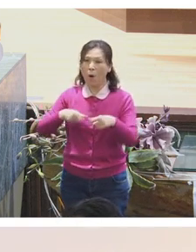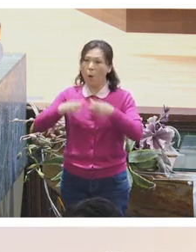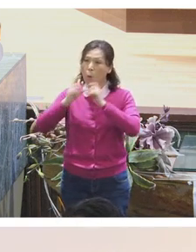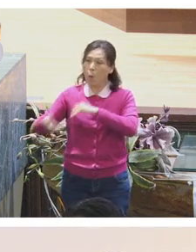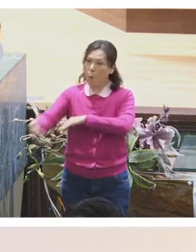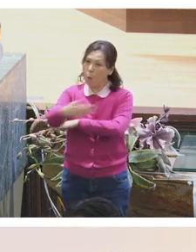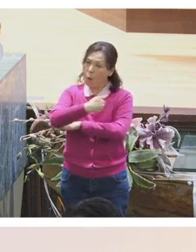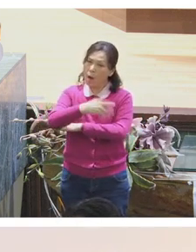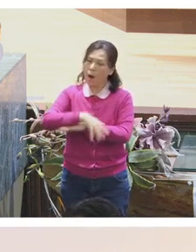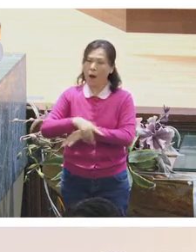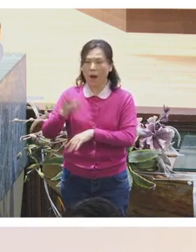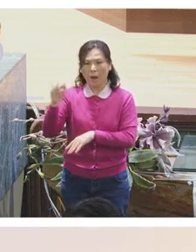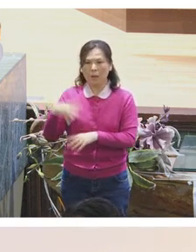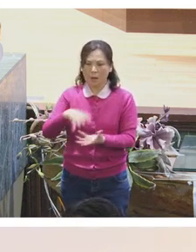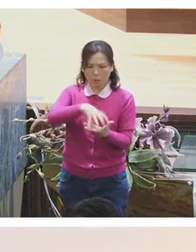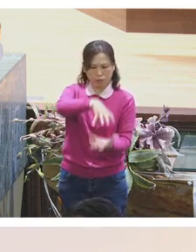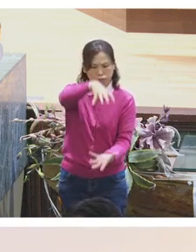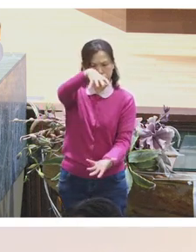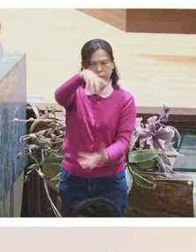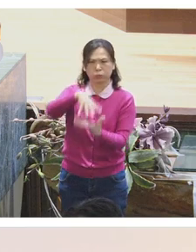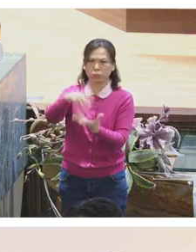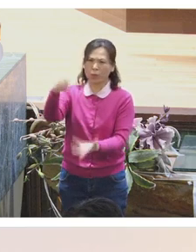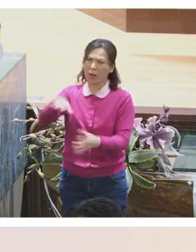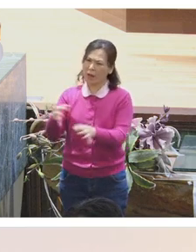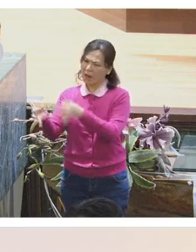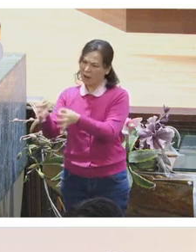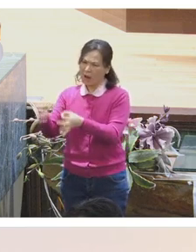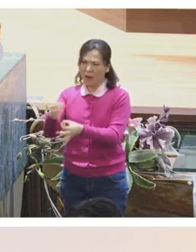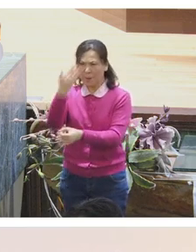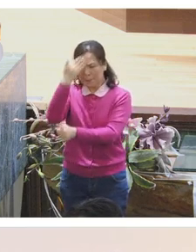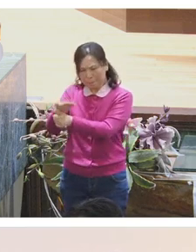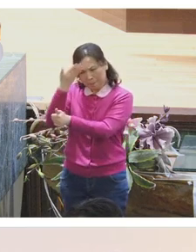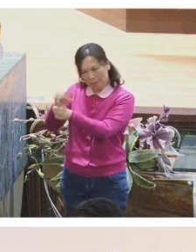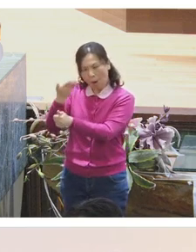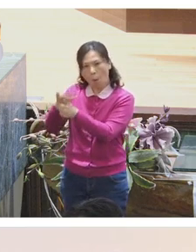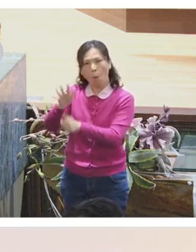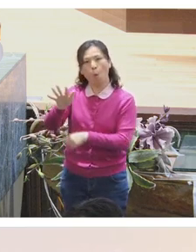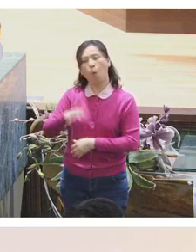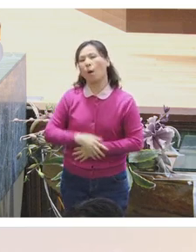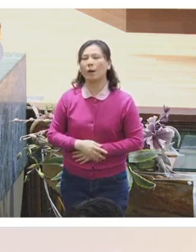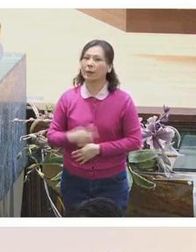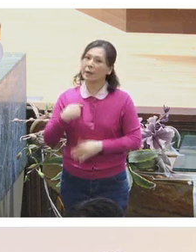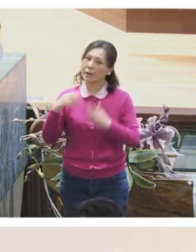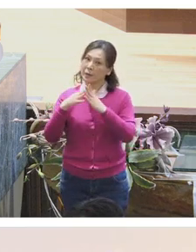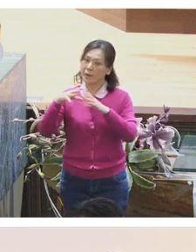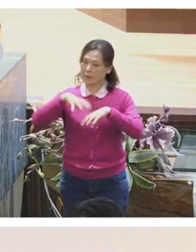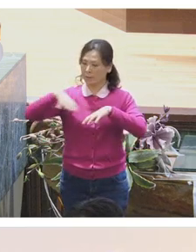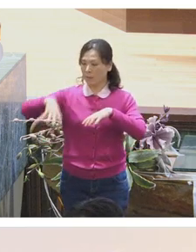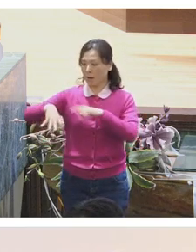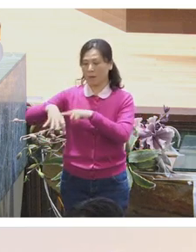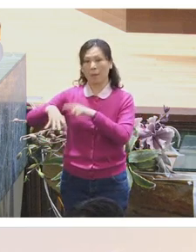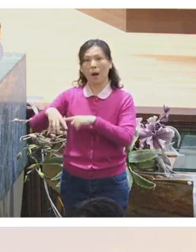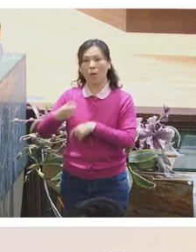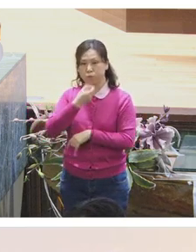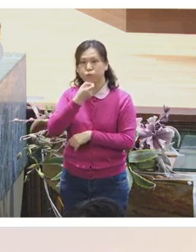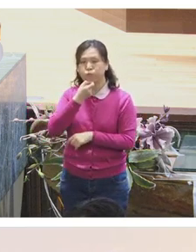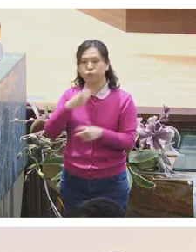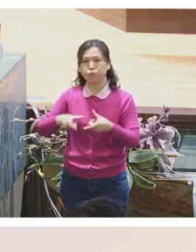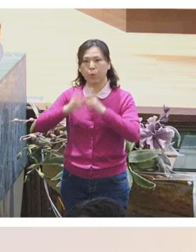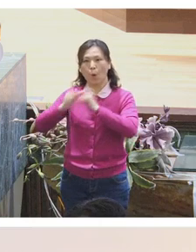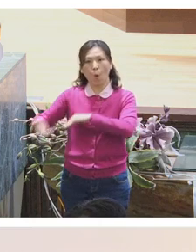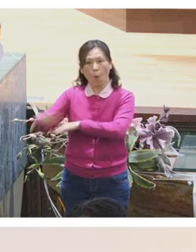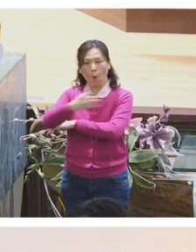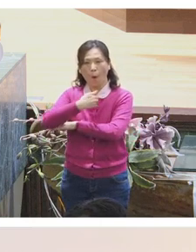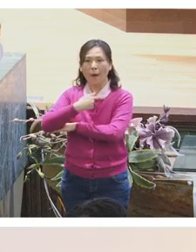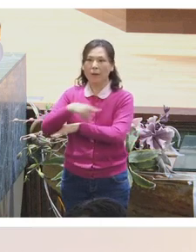着这些空瓶呢会造成他们营业上的困扰。好，那所以我家隔壁原来会愿意回收空瓶的这个超商